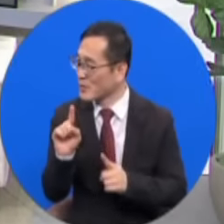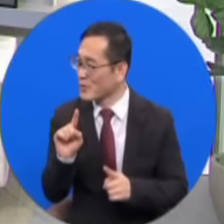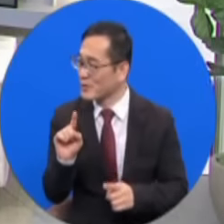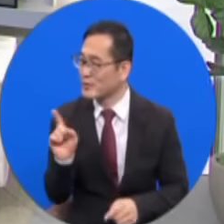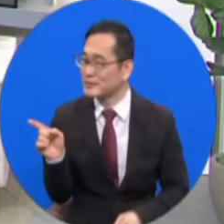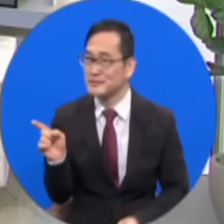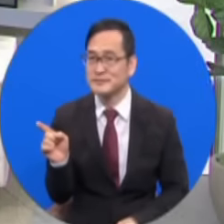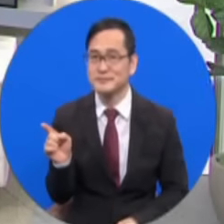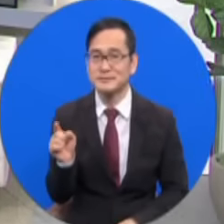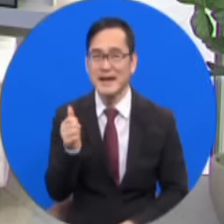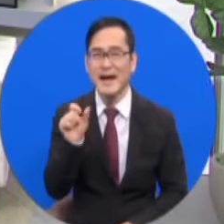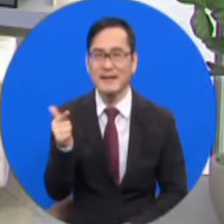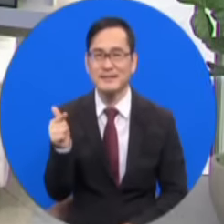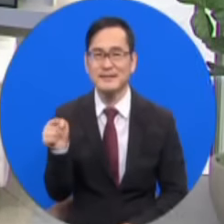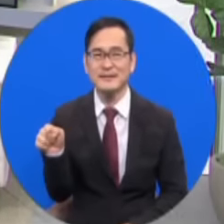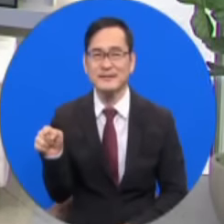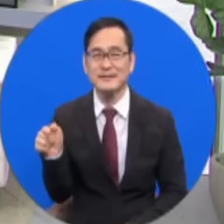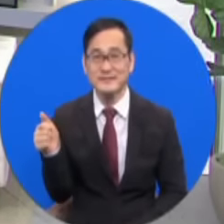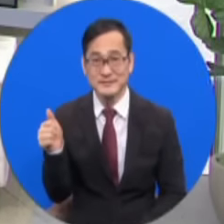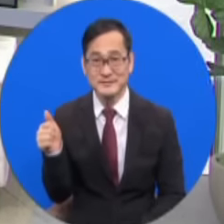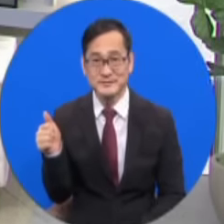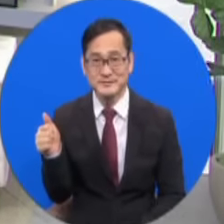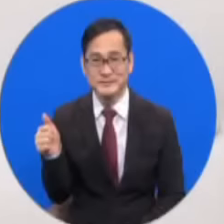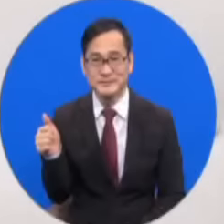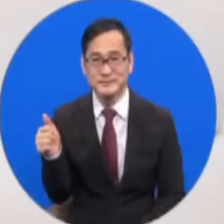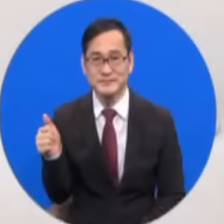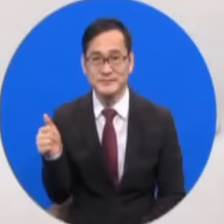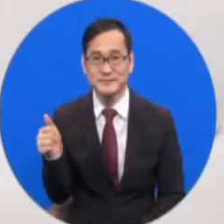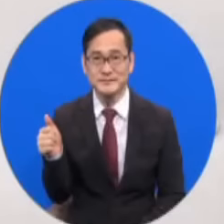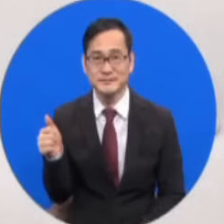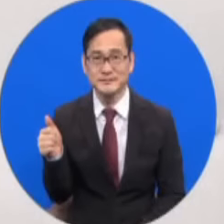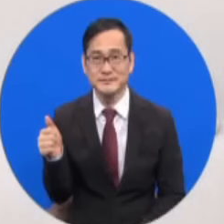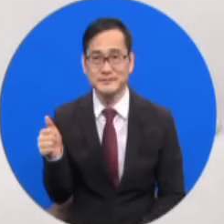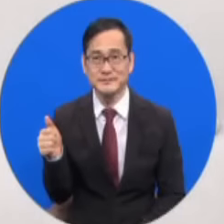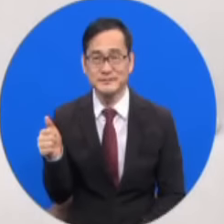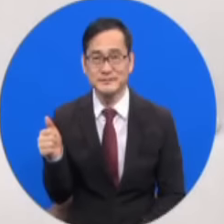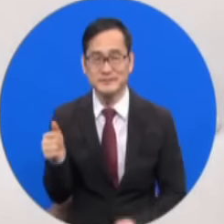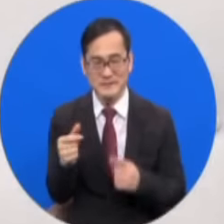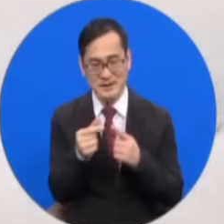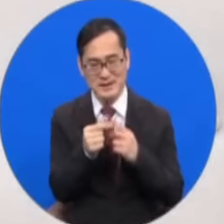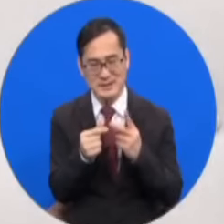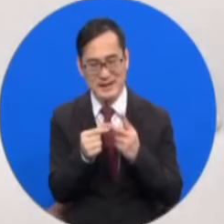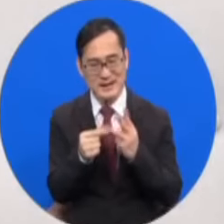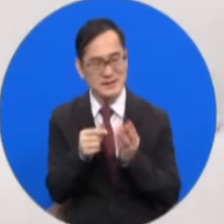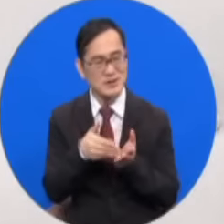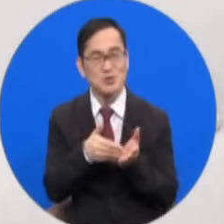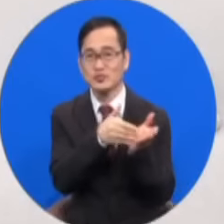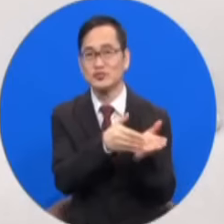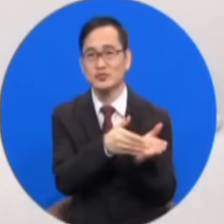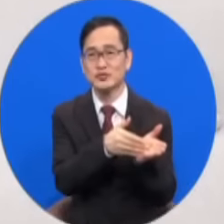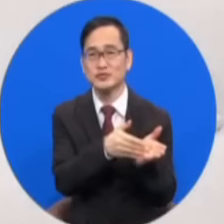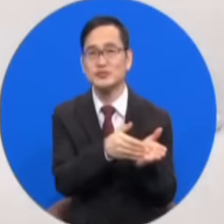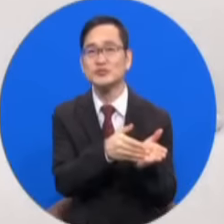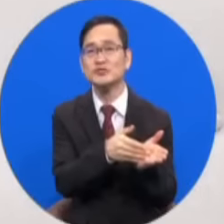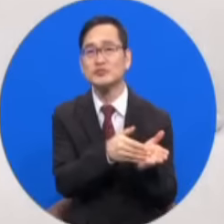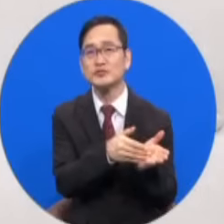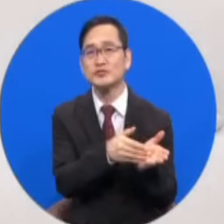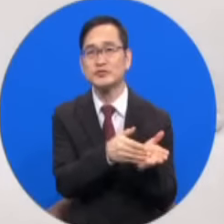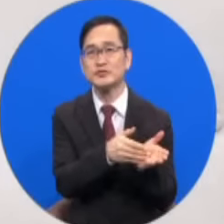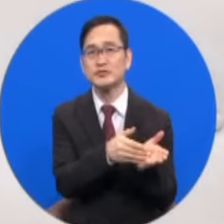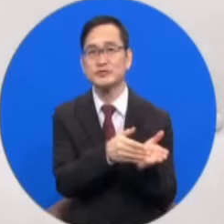이제 한동훈 대표는 여러가지 좀 전에 앵커가 말씀하신 것처럼 세가지 를 요구했는데 결국 종합적으로